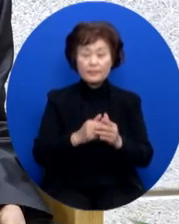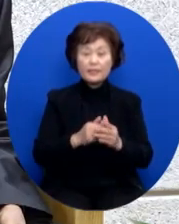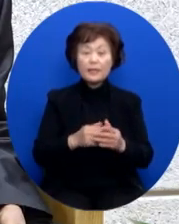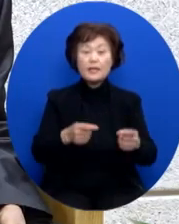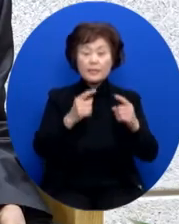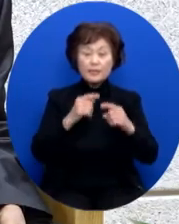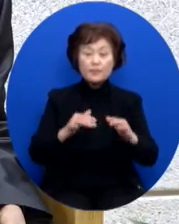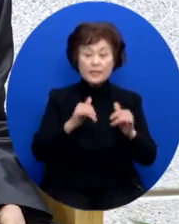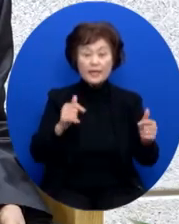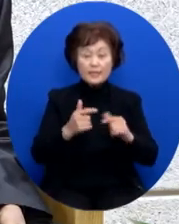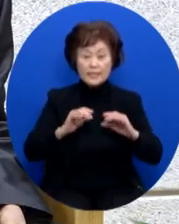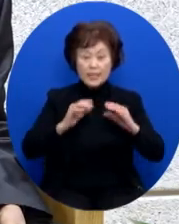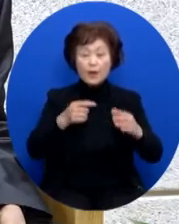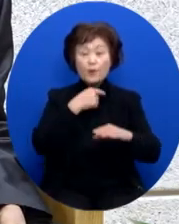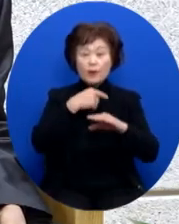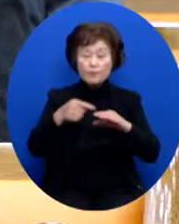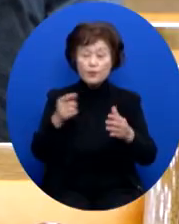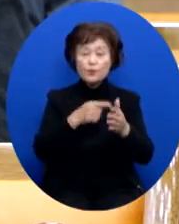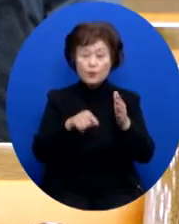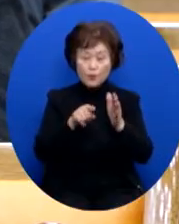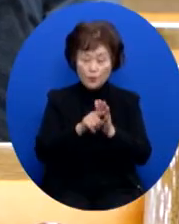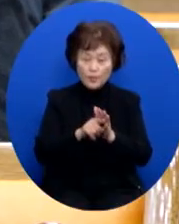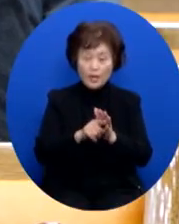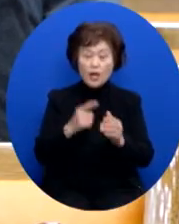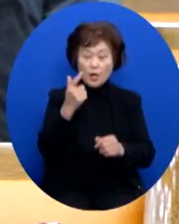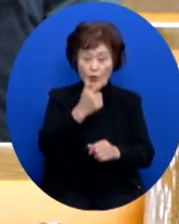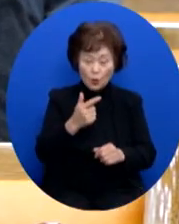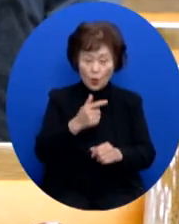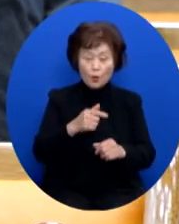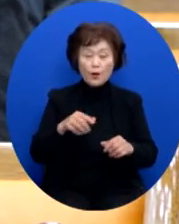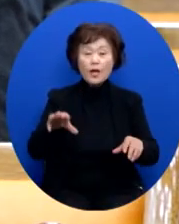나라와 민족을 위해, 노회와 총회를 위해,